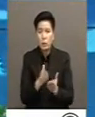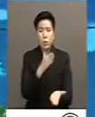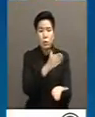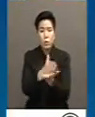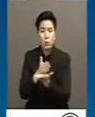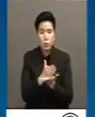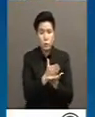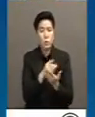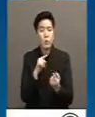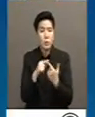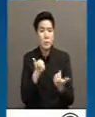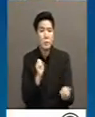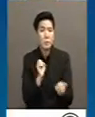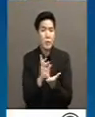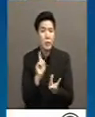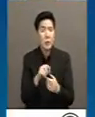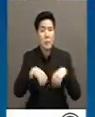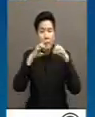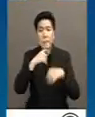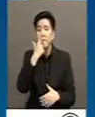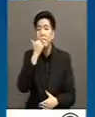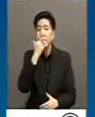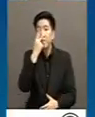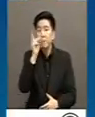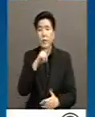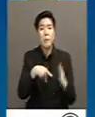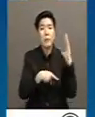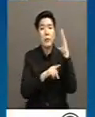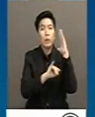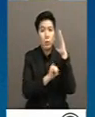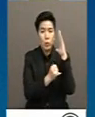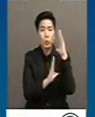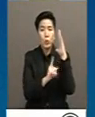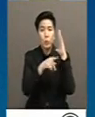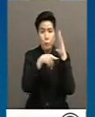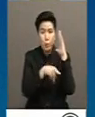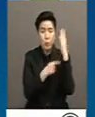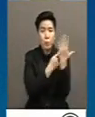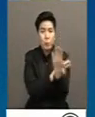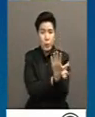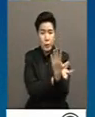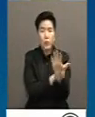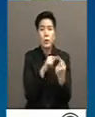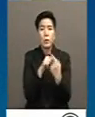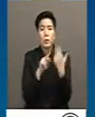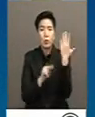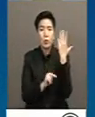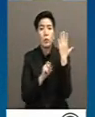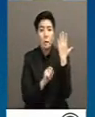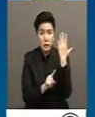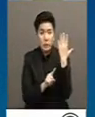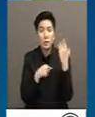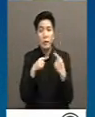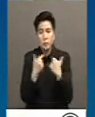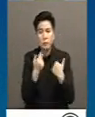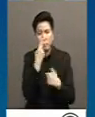ฝั่งนะครับพื้นที่ที่เกิดฝนตกหนักคือสีแดงๆนะครับไม่ว่าจะเป็นประจวบคีรีขันธ์ชุมพรภูเก็ตรวมถึงจังหวัดนครศรีธรรมราชมี